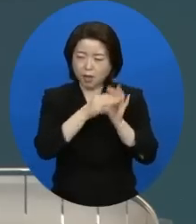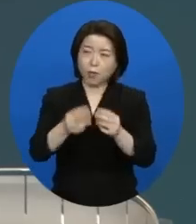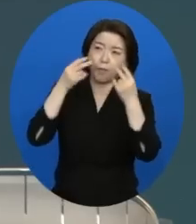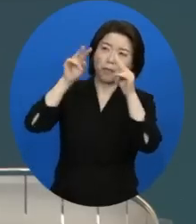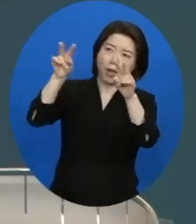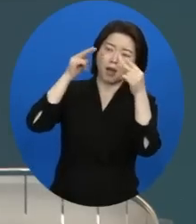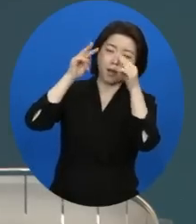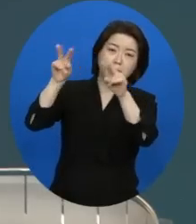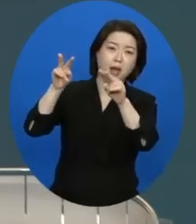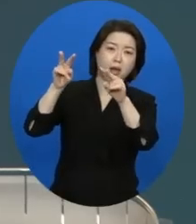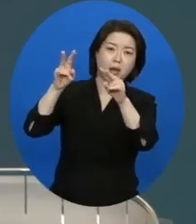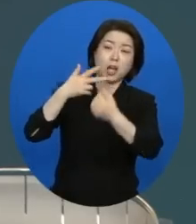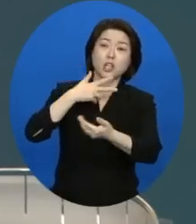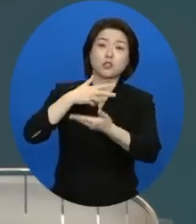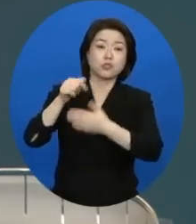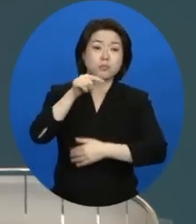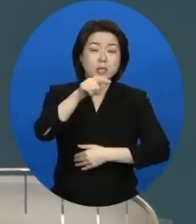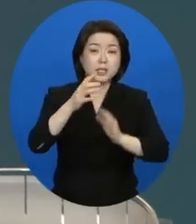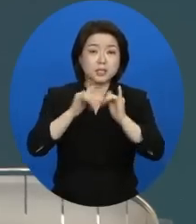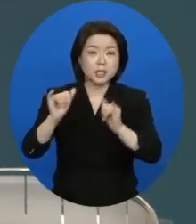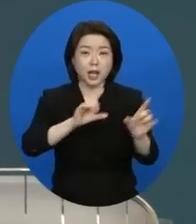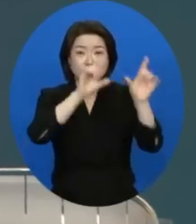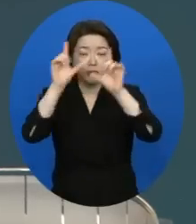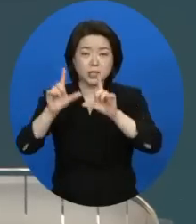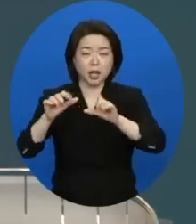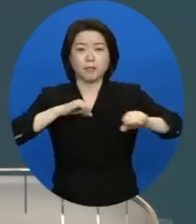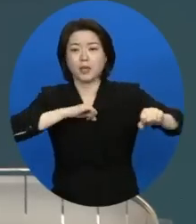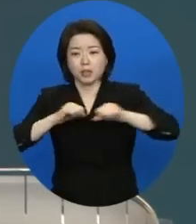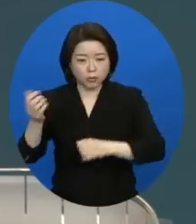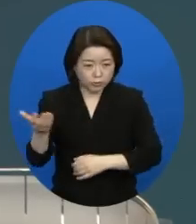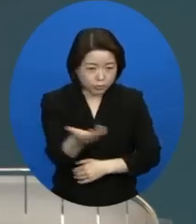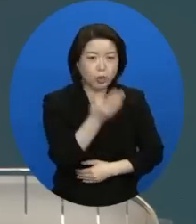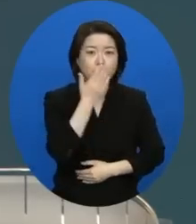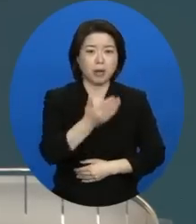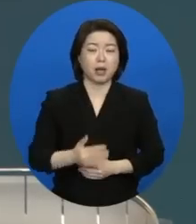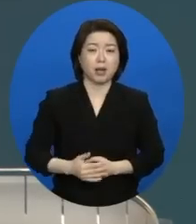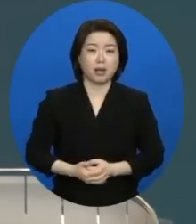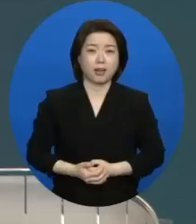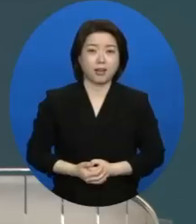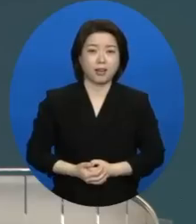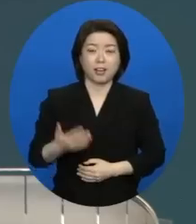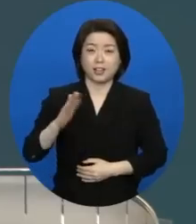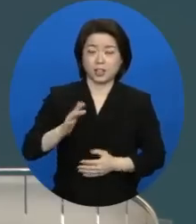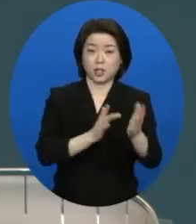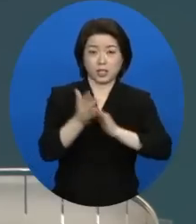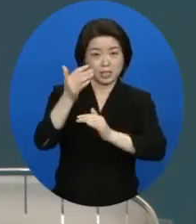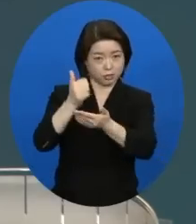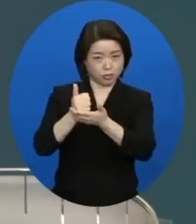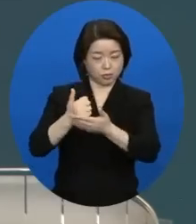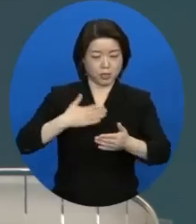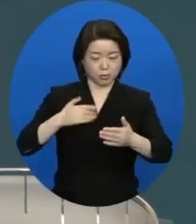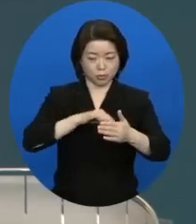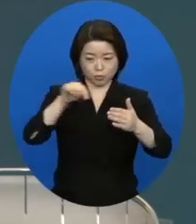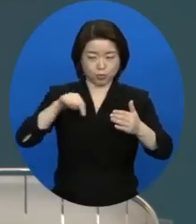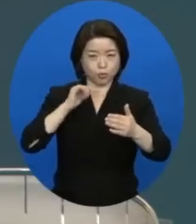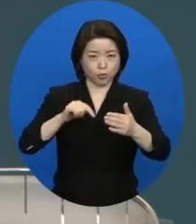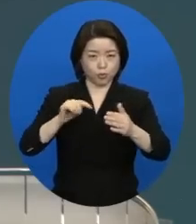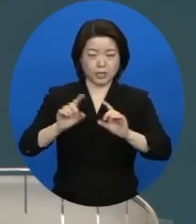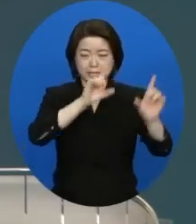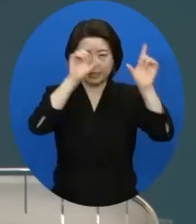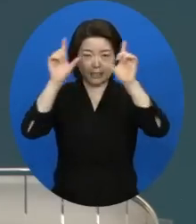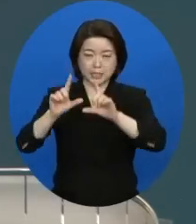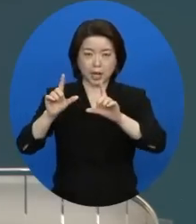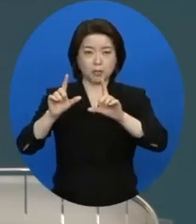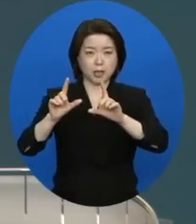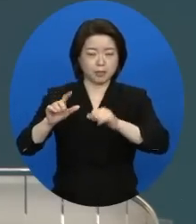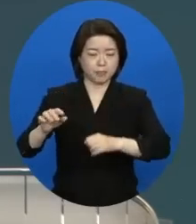때문에 주님이 그 사람의 삶에 역사할 수 있었던 거예요. 그런데 예수님께서 우리의 삶에